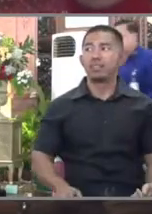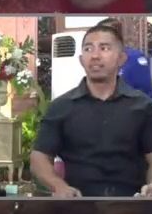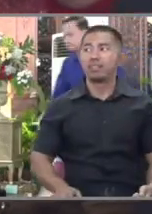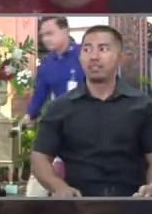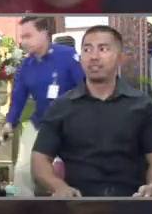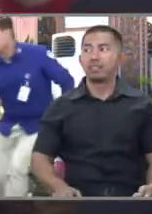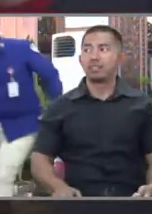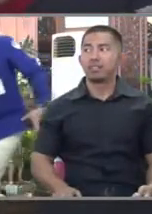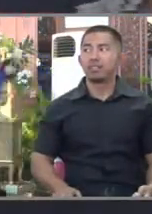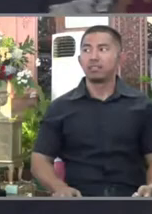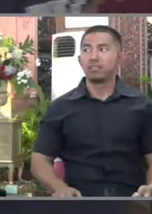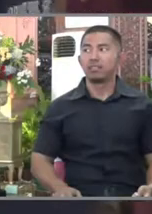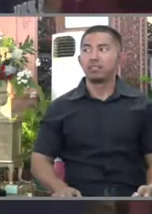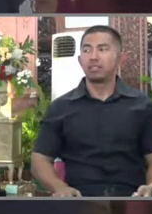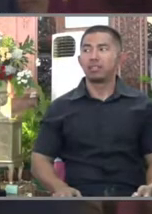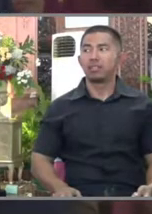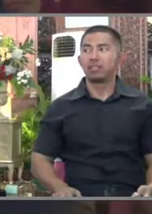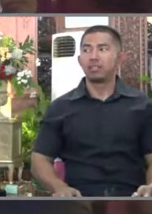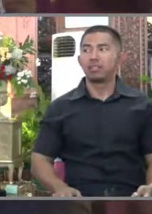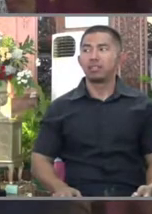udah terwakili ya.